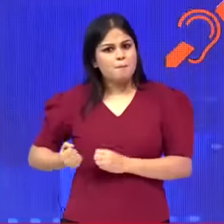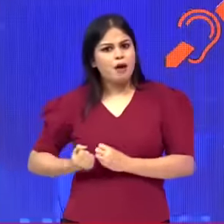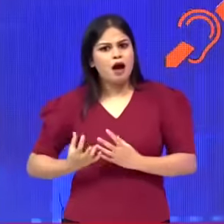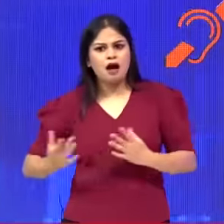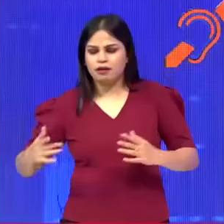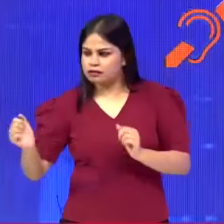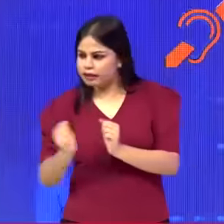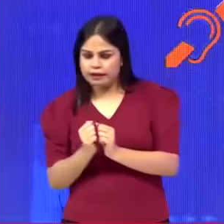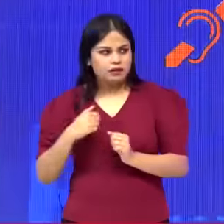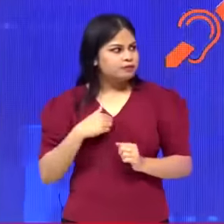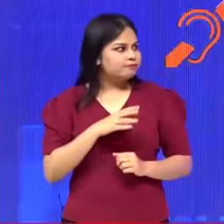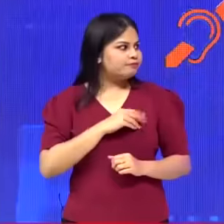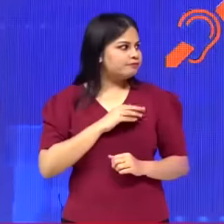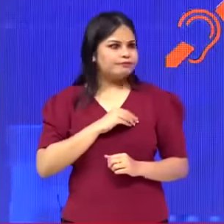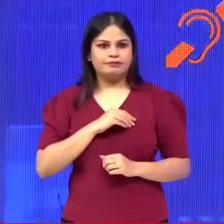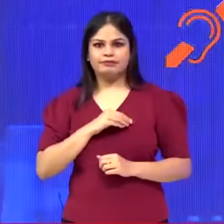डर लगता है आजकल.